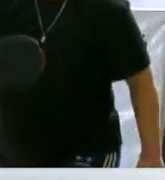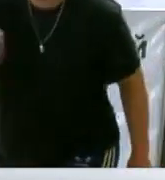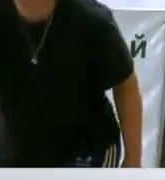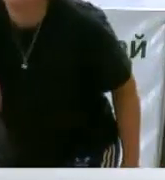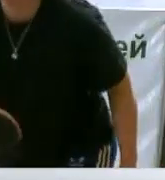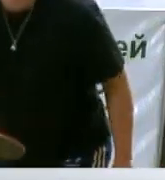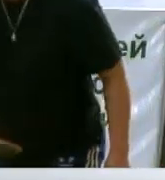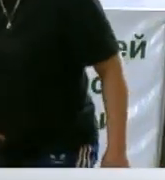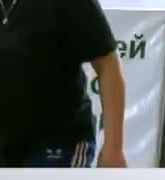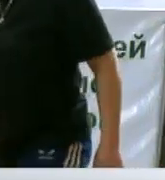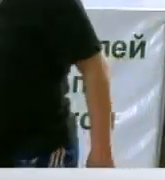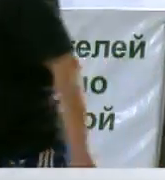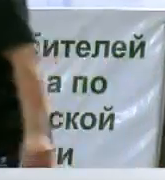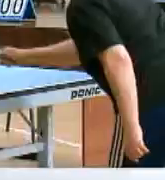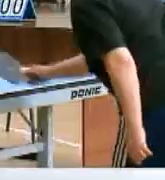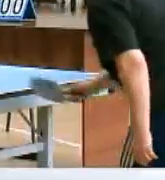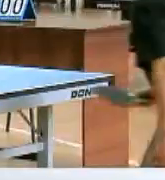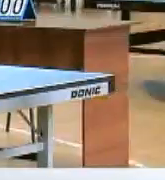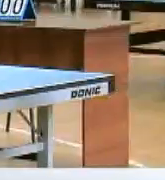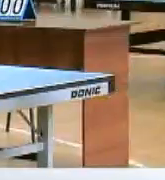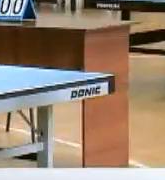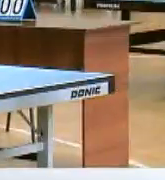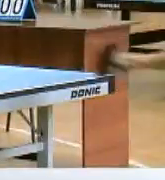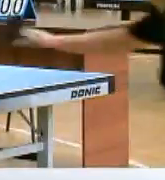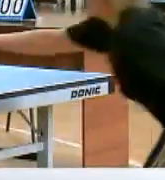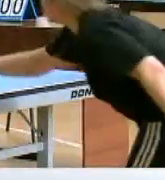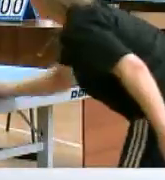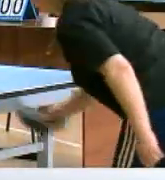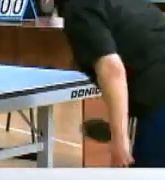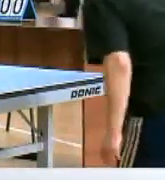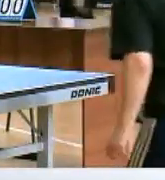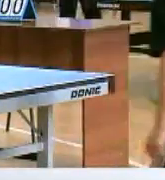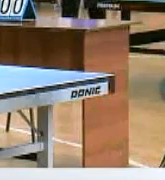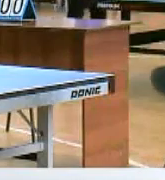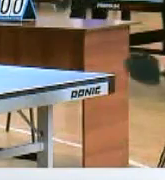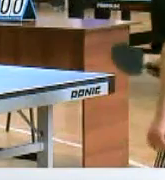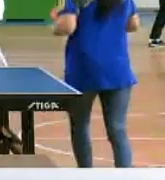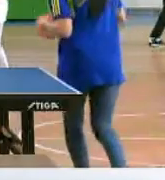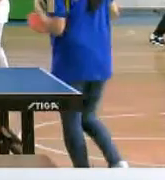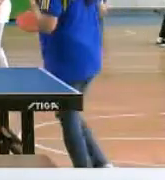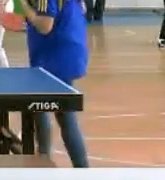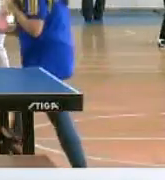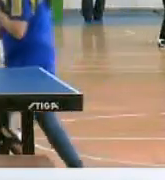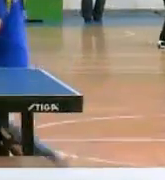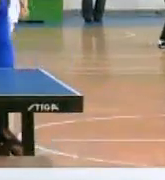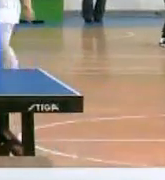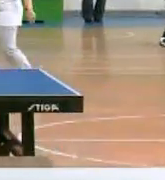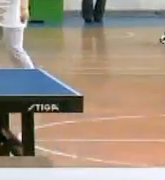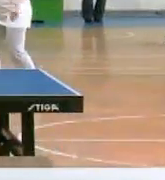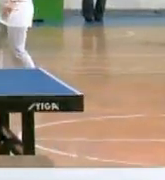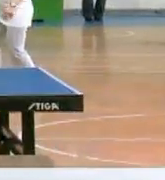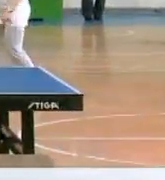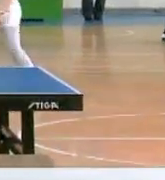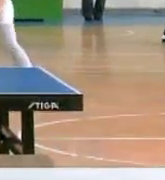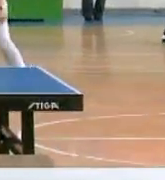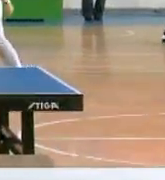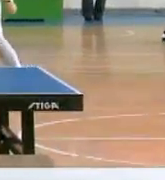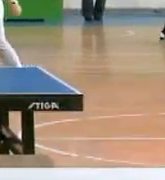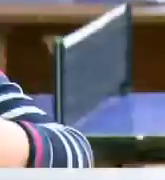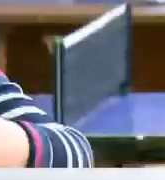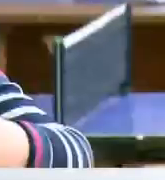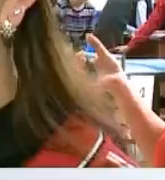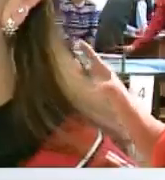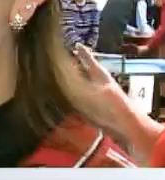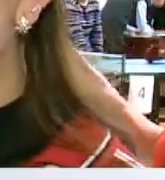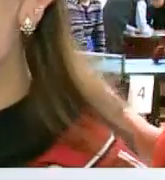өнерлерін көрсетті. Жарыстың мақсаты салауатты өмір салтын насихаттап, спортпен тұрақты шұғылданатын тұрғындар қатарының артуына үлес қосу, дейді ұйымдастырушылар.